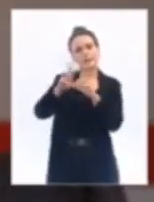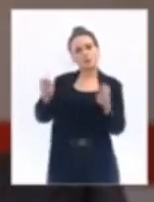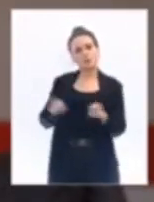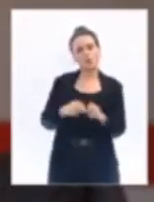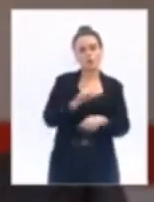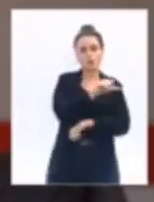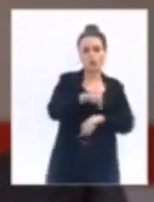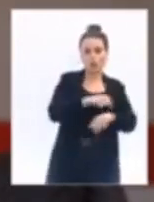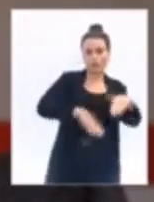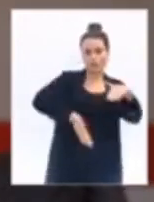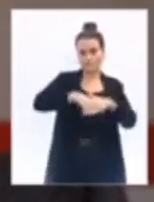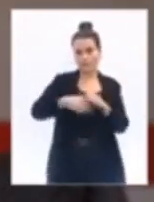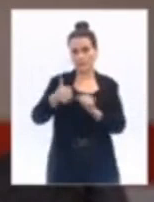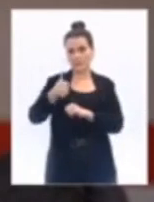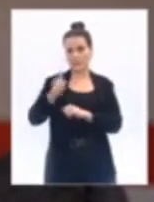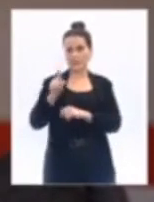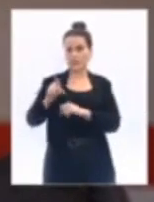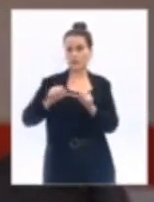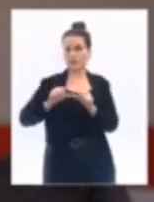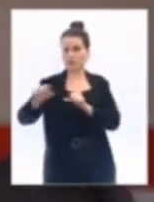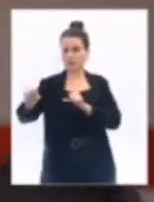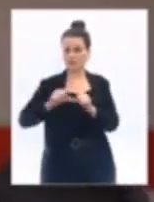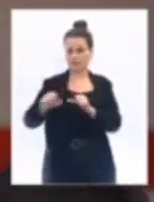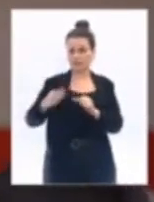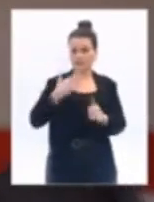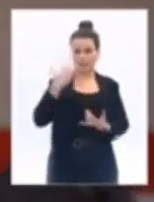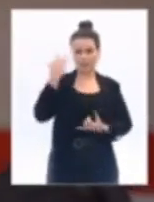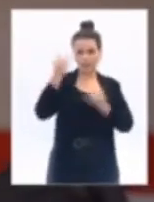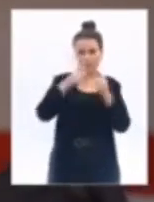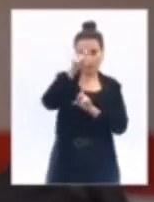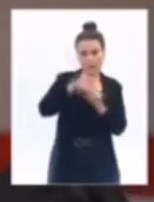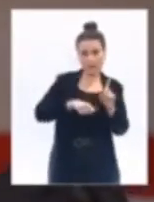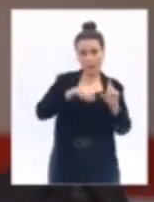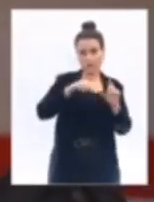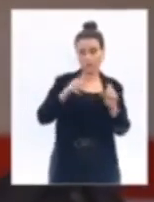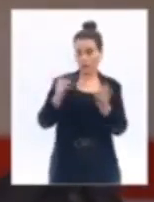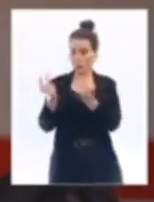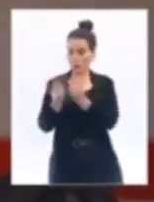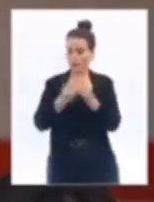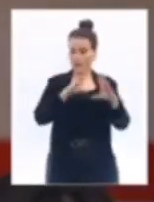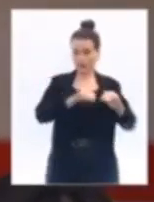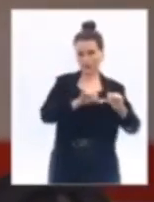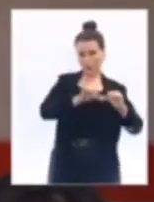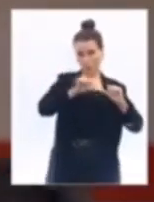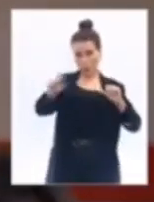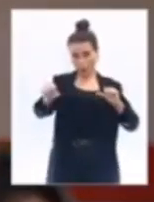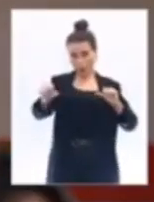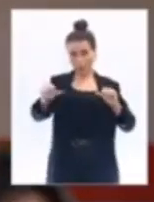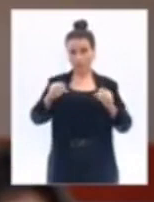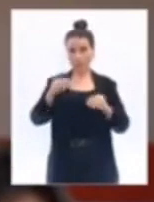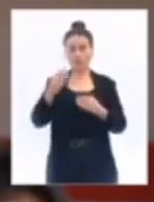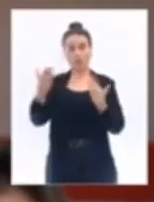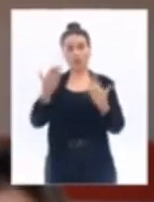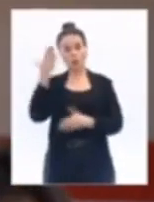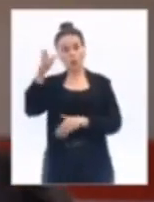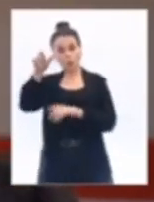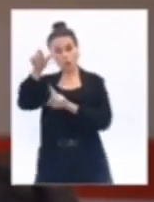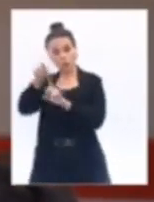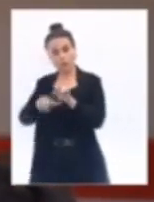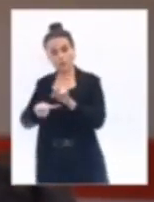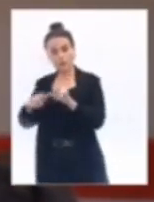Merci beaucoup. Donc, je vais d'abord demander au ministre de l'Éducation nationale de venir me rejoindre. J'en profite effectivement. Merci pour votre